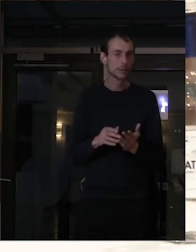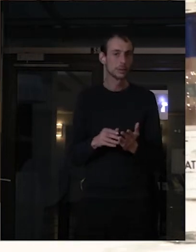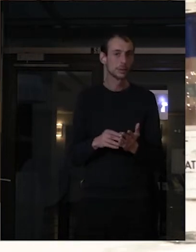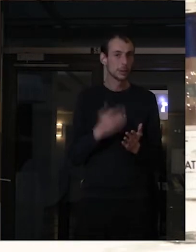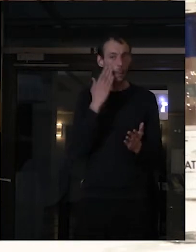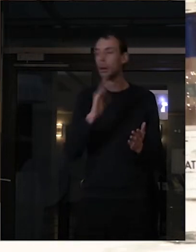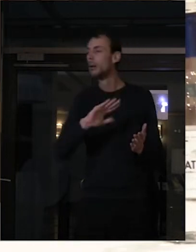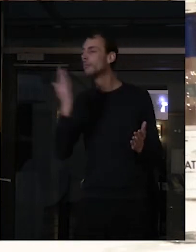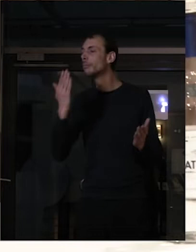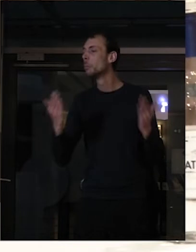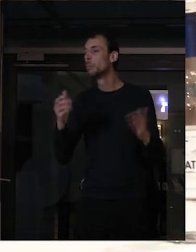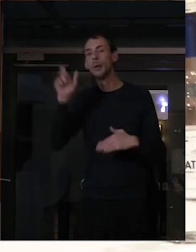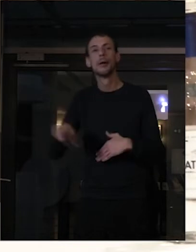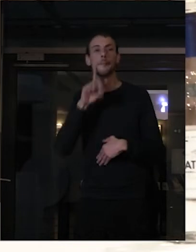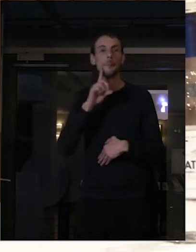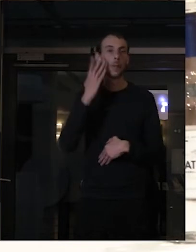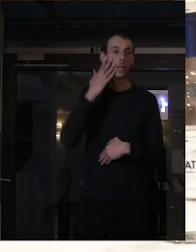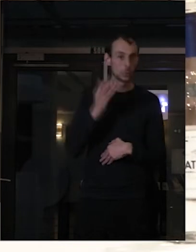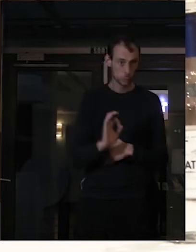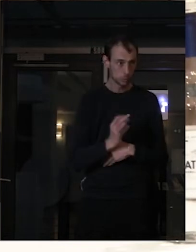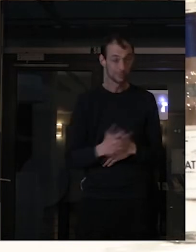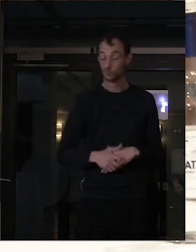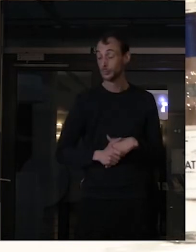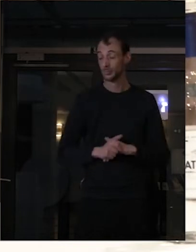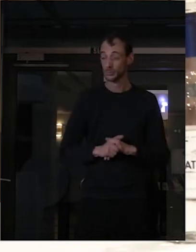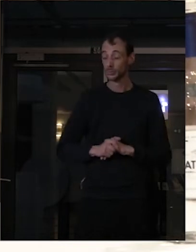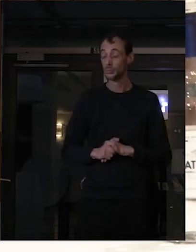que d'autres filles blanches, par exemple. Donc